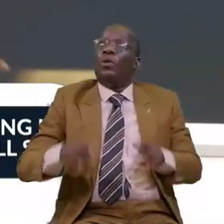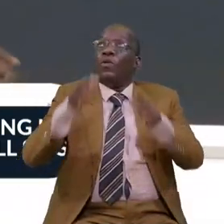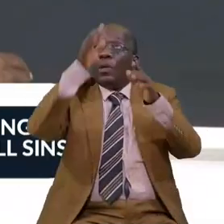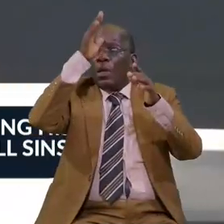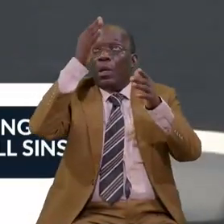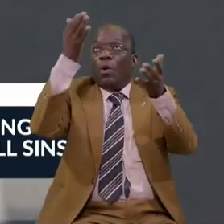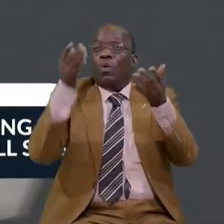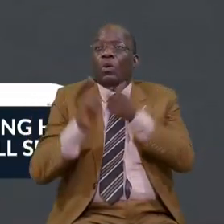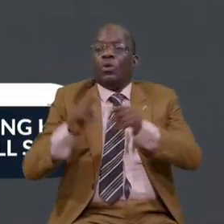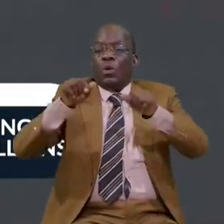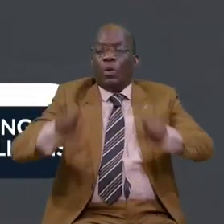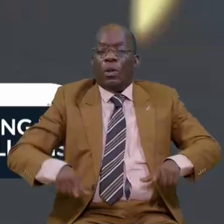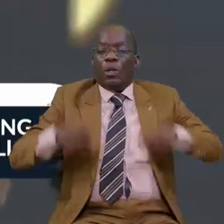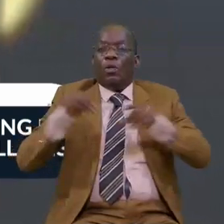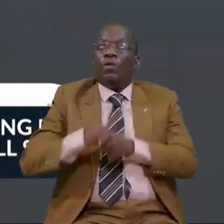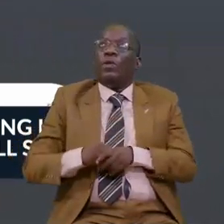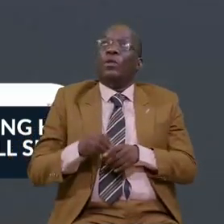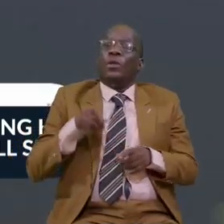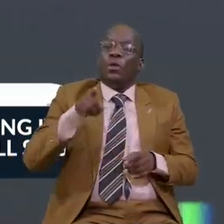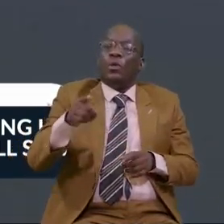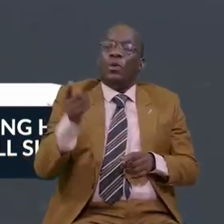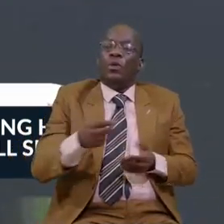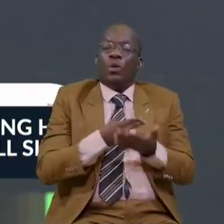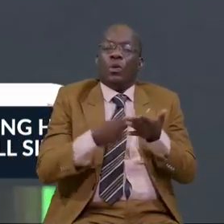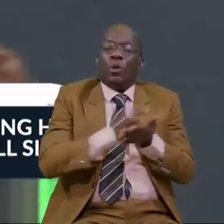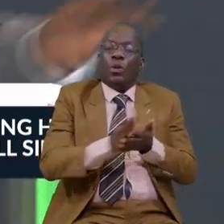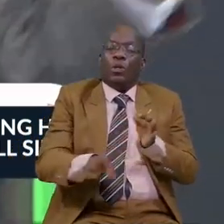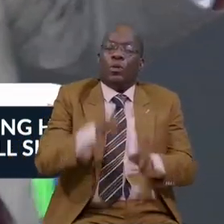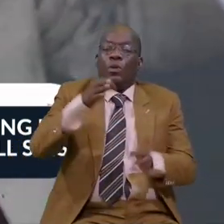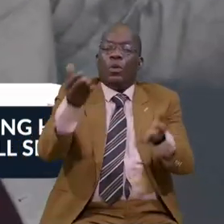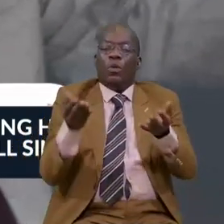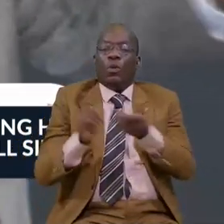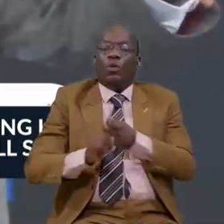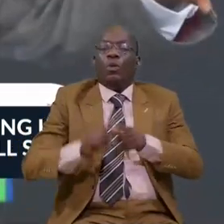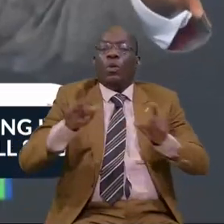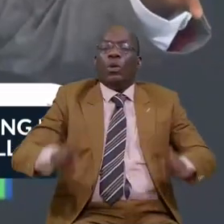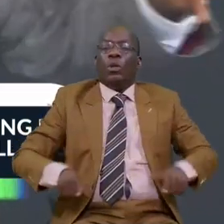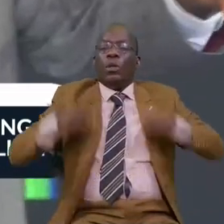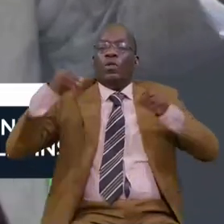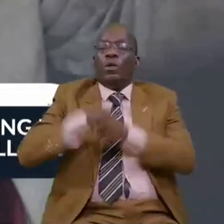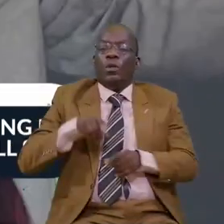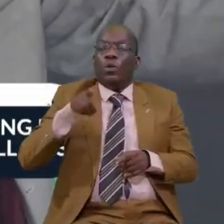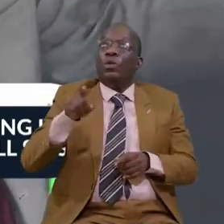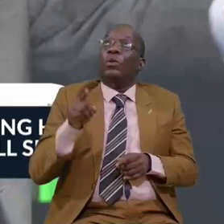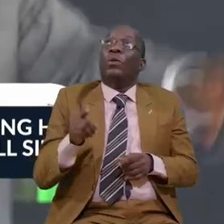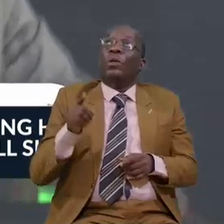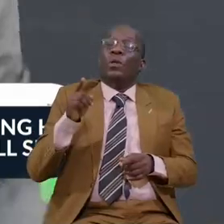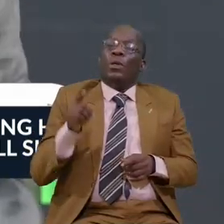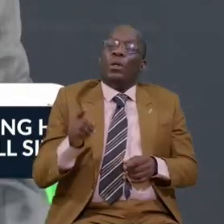vous. Et le Père Dieu veut habiter en vous. Et le Saint-Esprit veut aussi habiter en